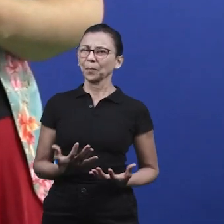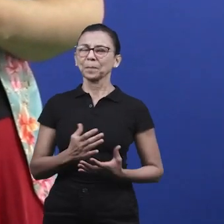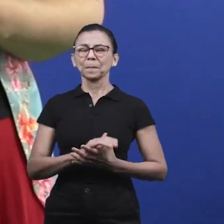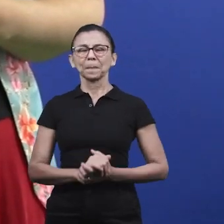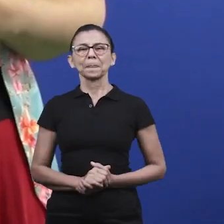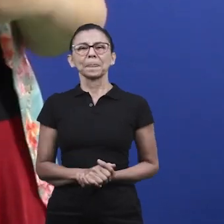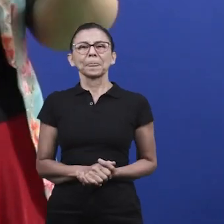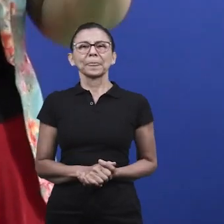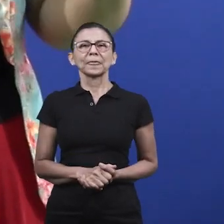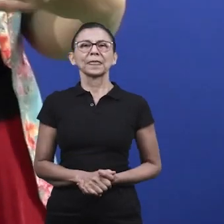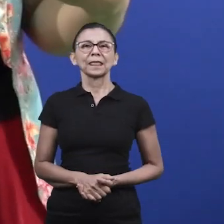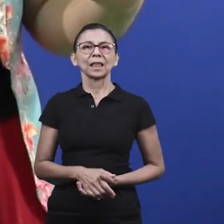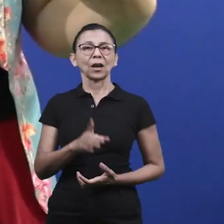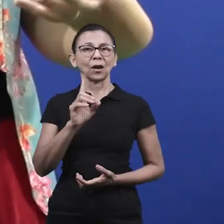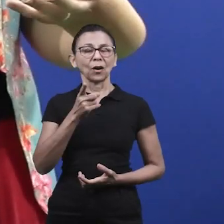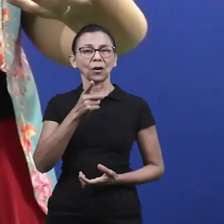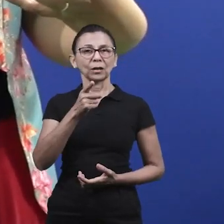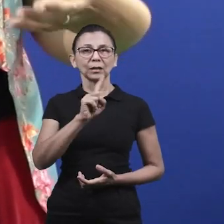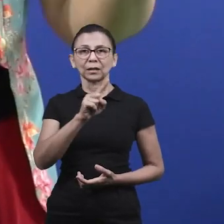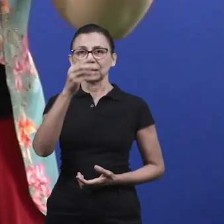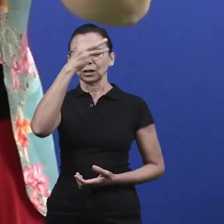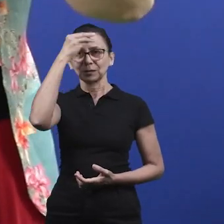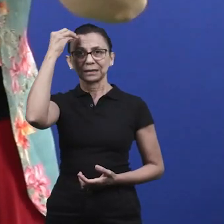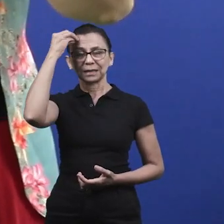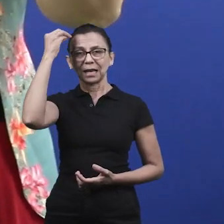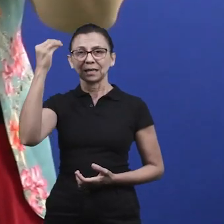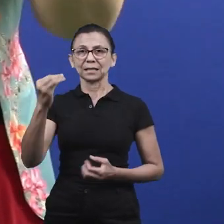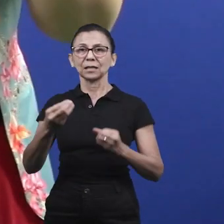Donc, le premier principe, c'est la